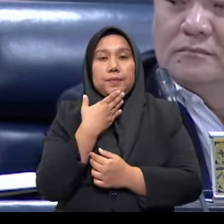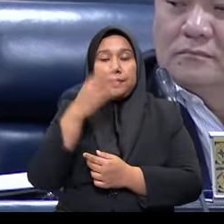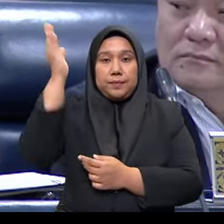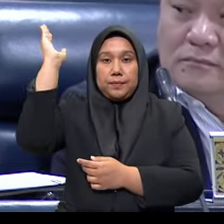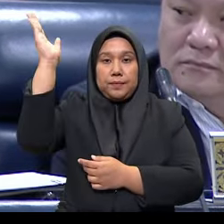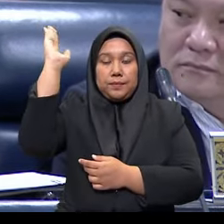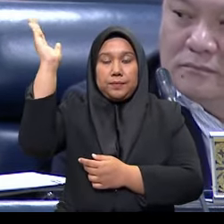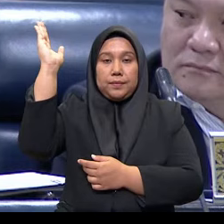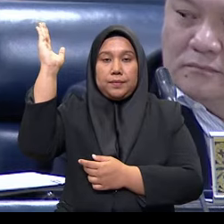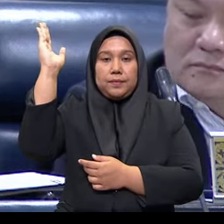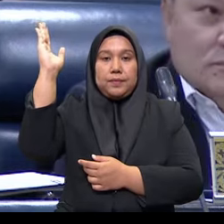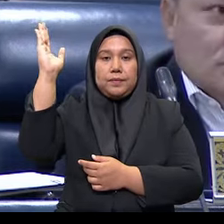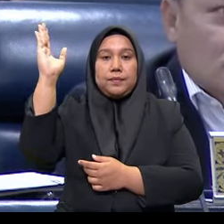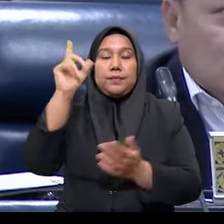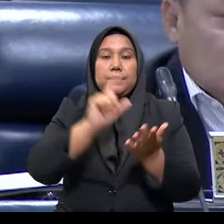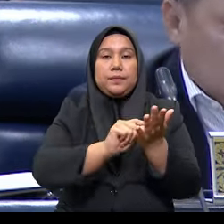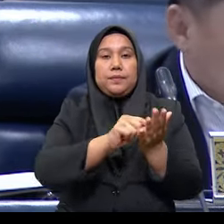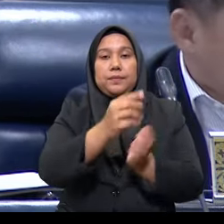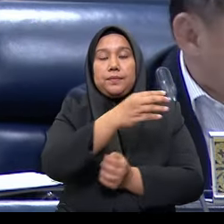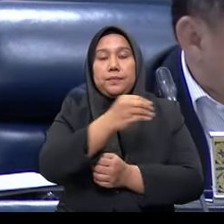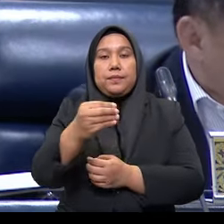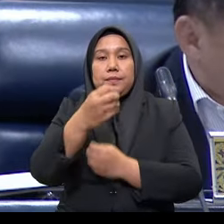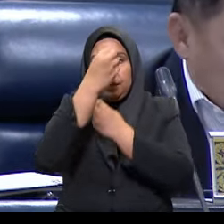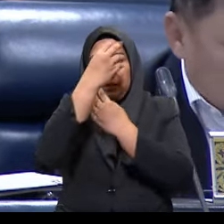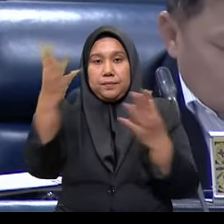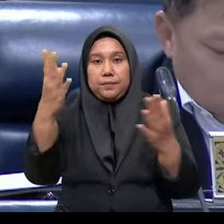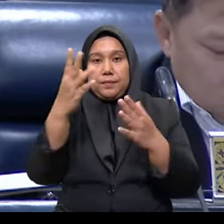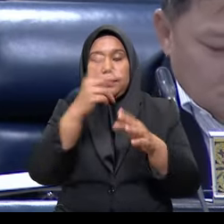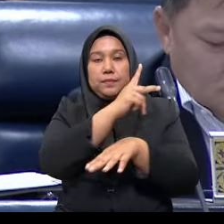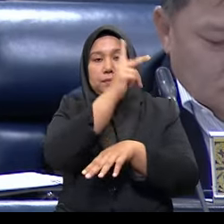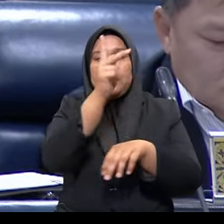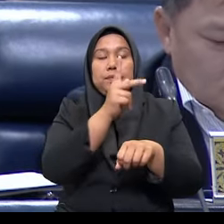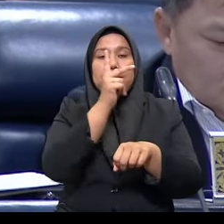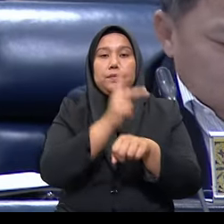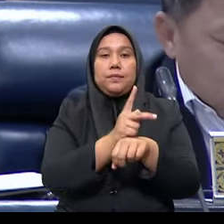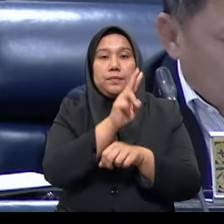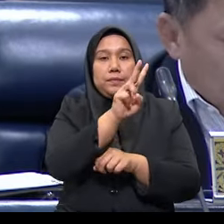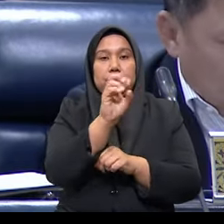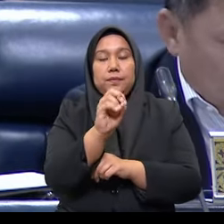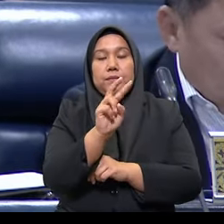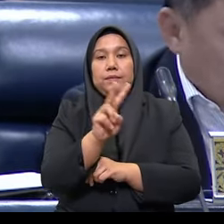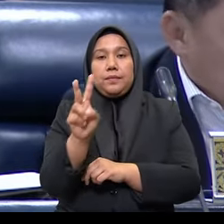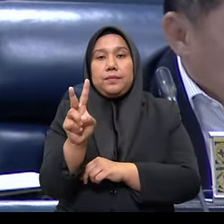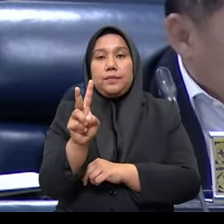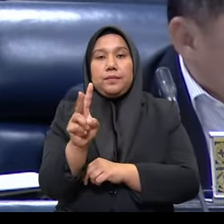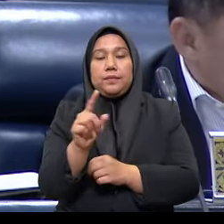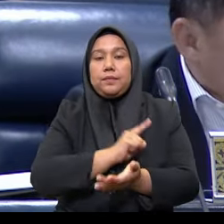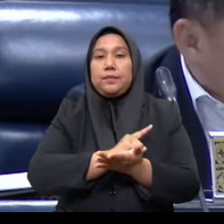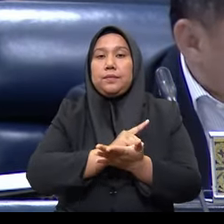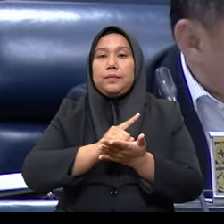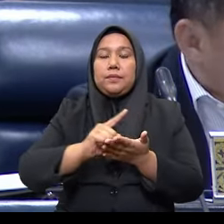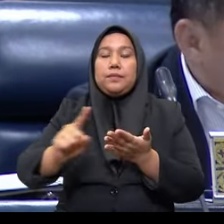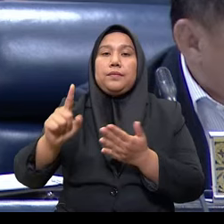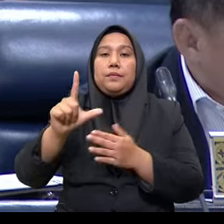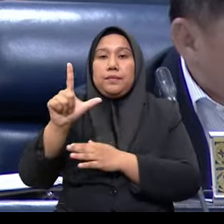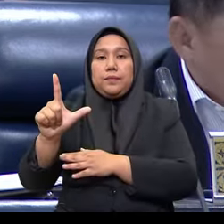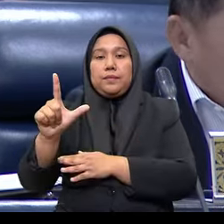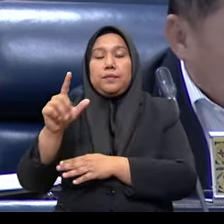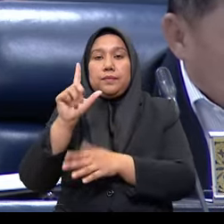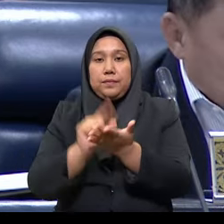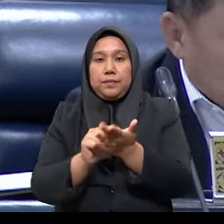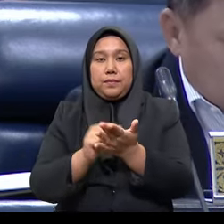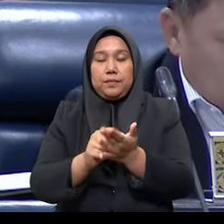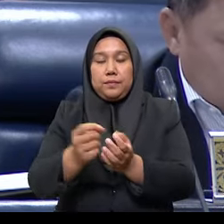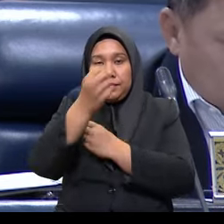Seminar Literasi Media dan Maklumat Kebangsaan 2022, Minggu Literasi Media dan Maklumat